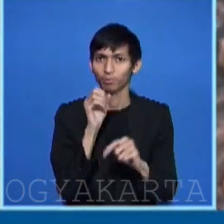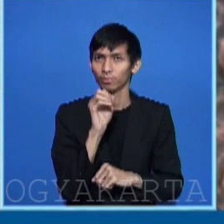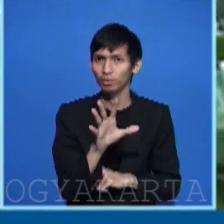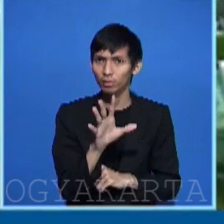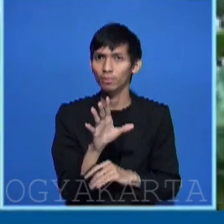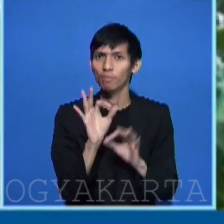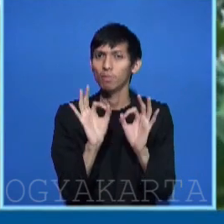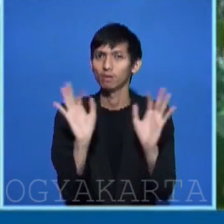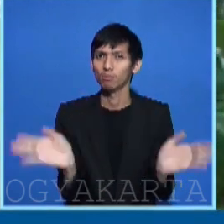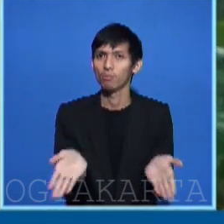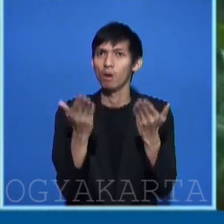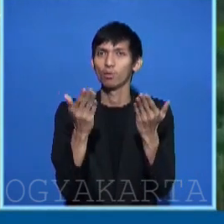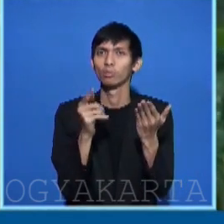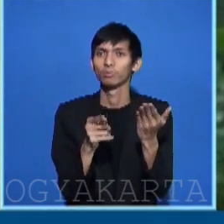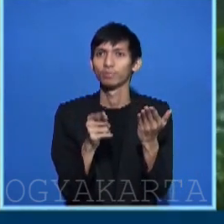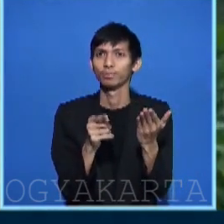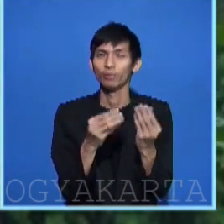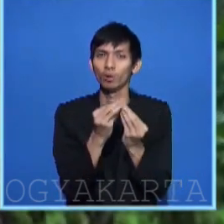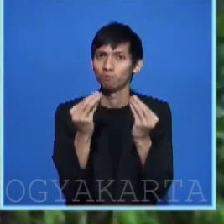generasi penerus